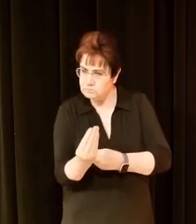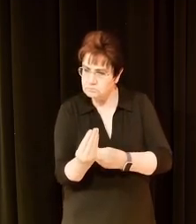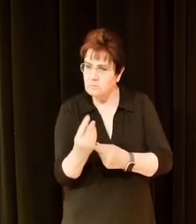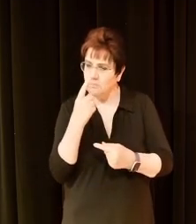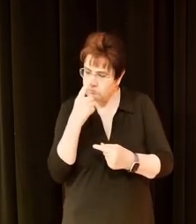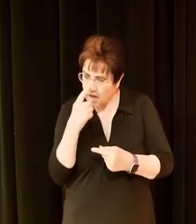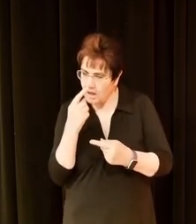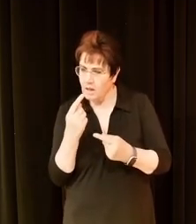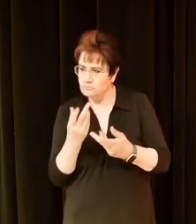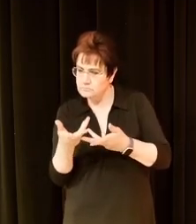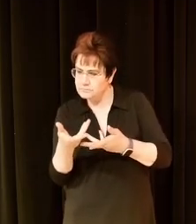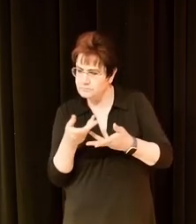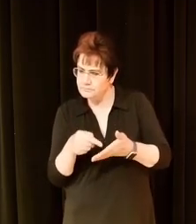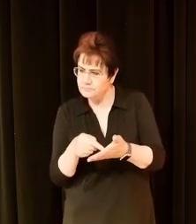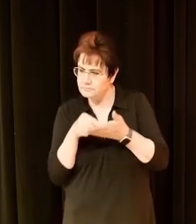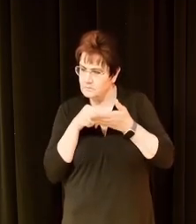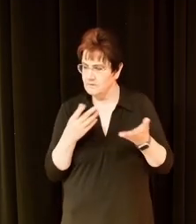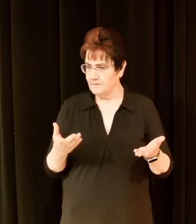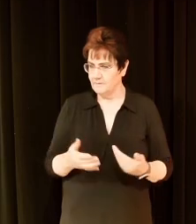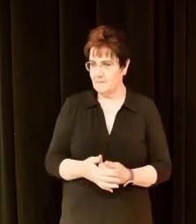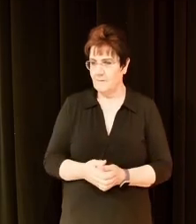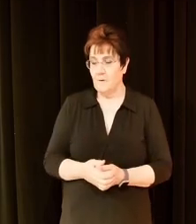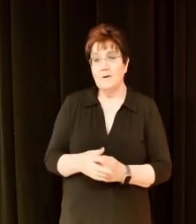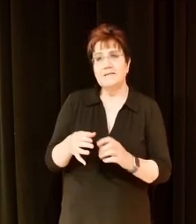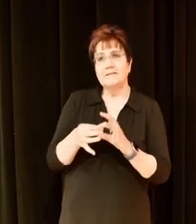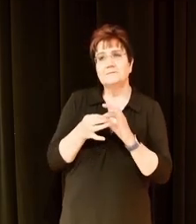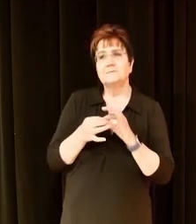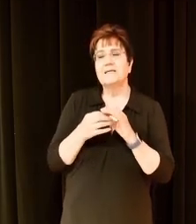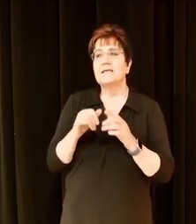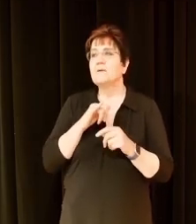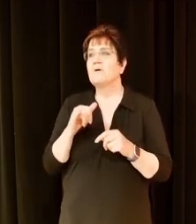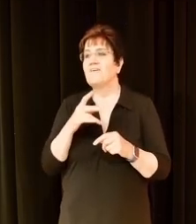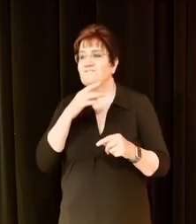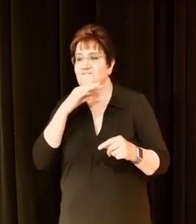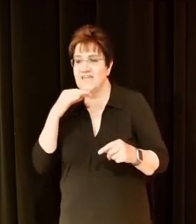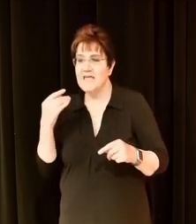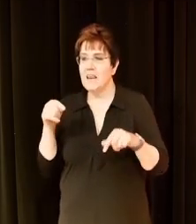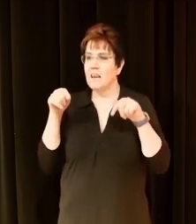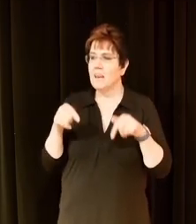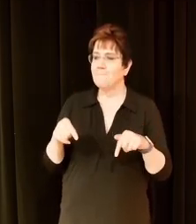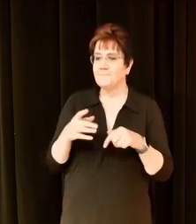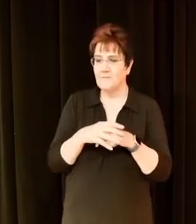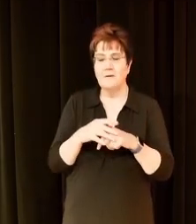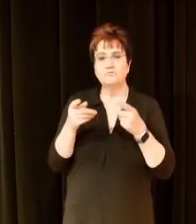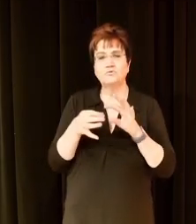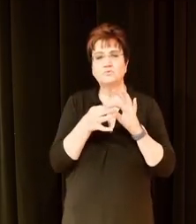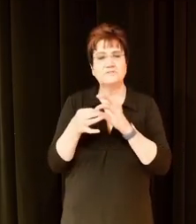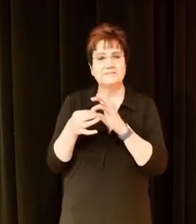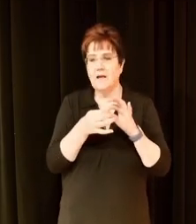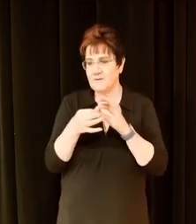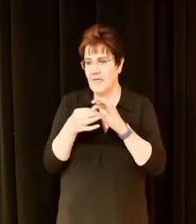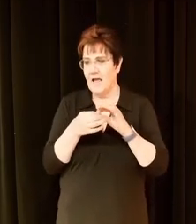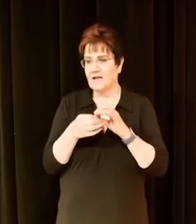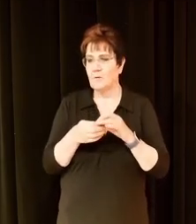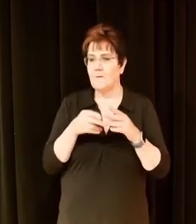passiert. Und das hat viel mit Resonanz zu tun. Jetzt habe ich den Falschen, das ist er. Der